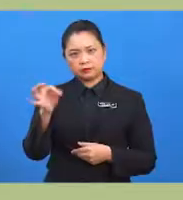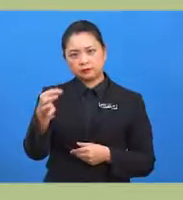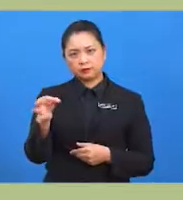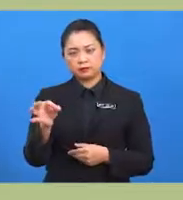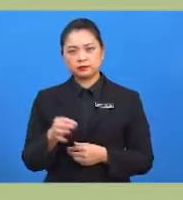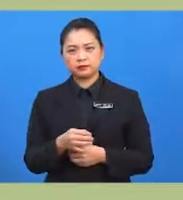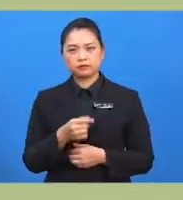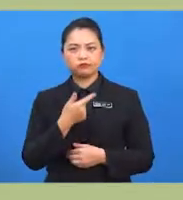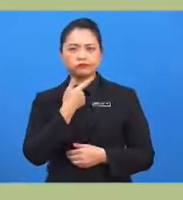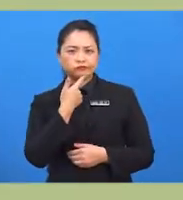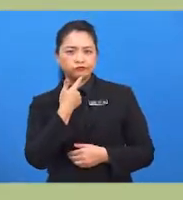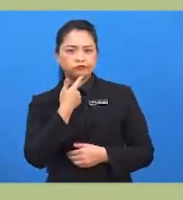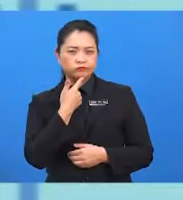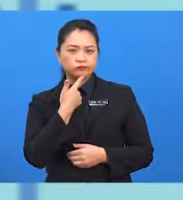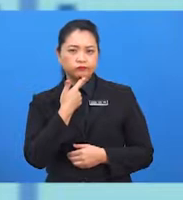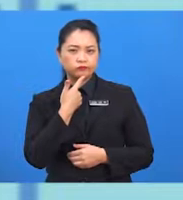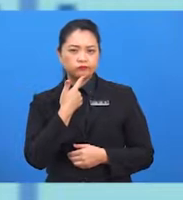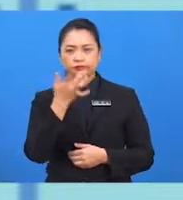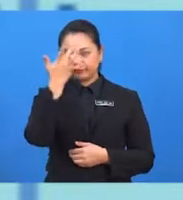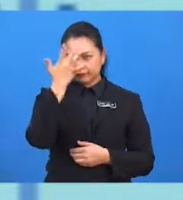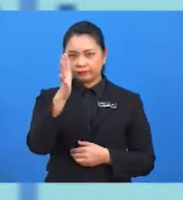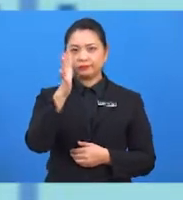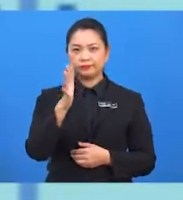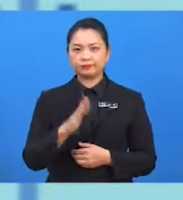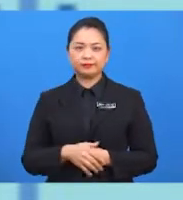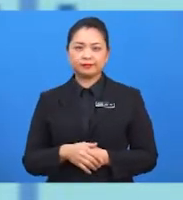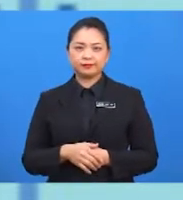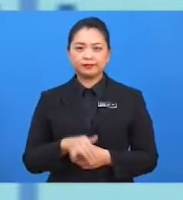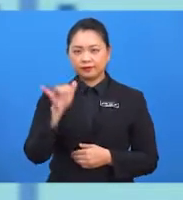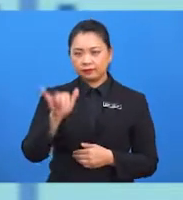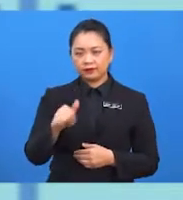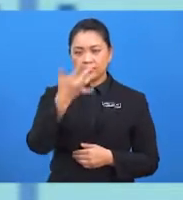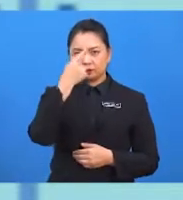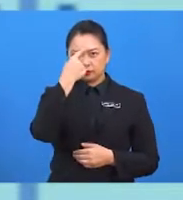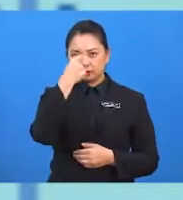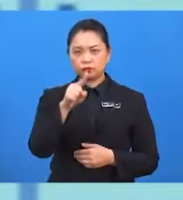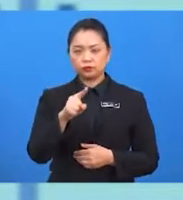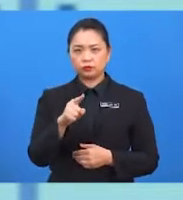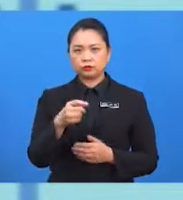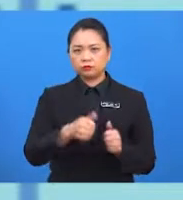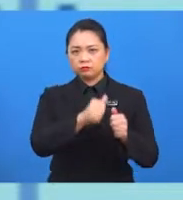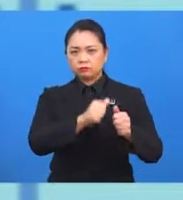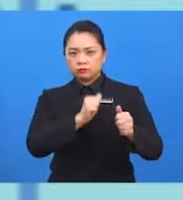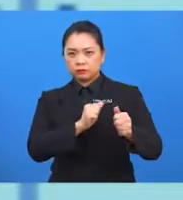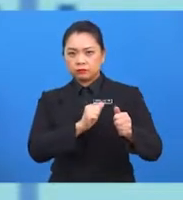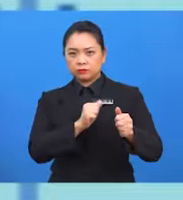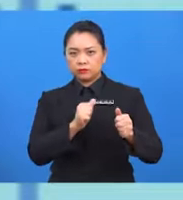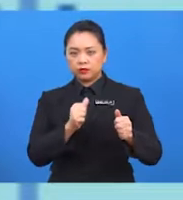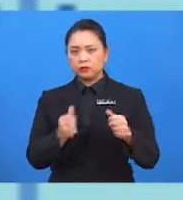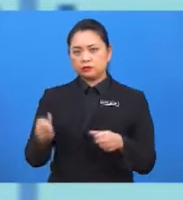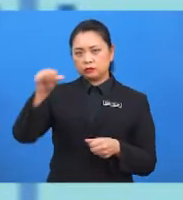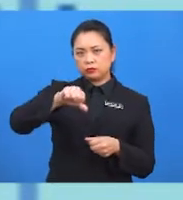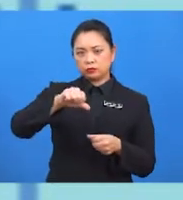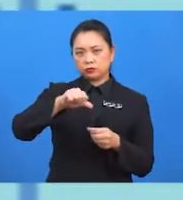color Hai pandai you untuk mengelakkan larutan tertumpah